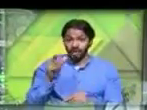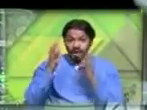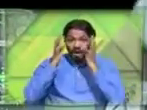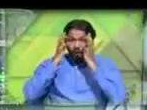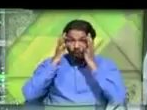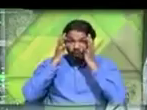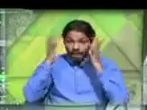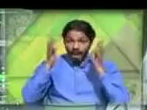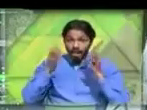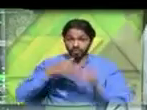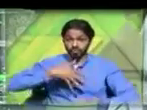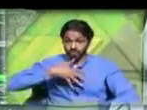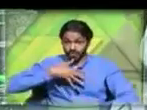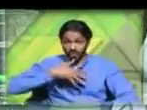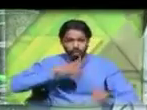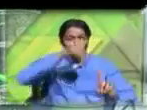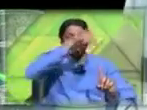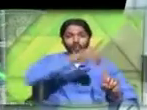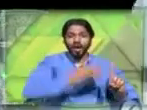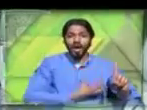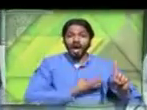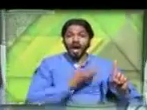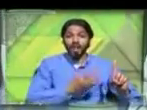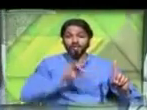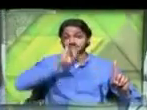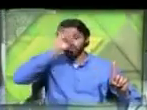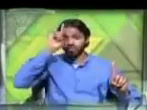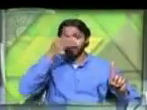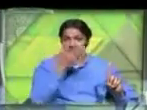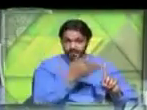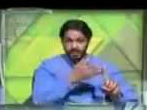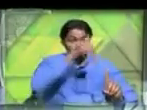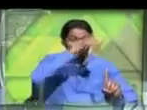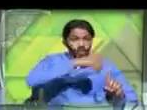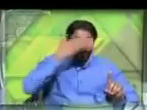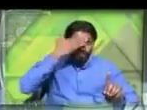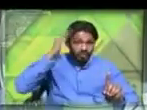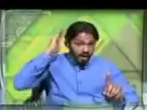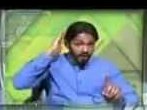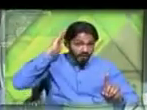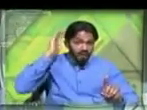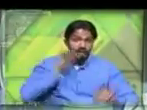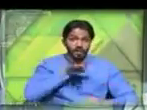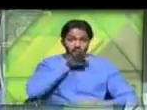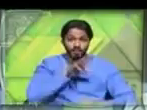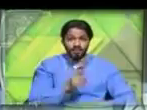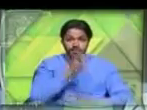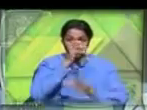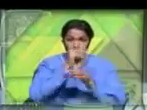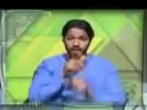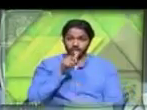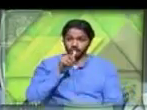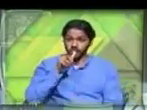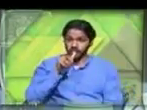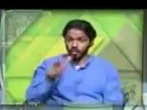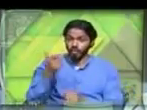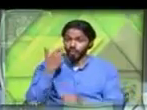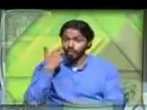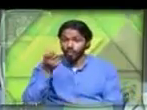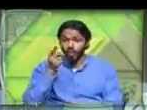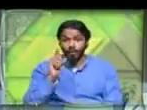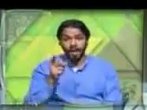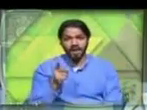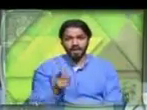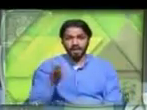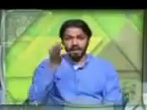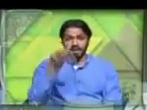قلوب الشياطين في جثمان إنس. قلت: فما تأمرني إن أدركني ذلك؟ قال: تلزم